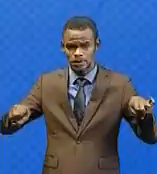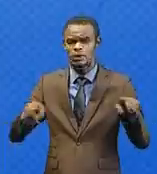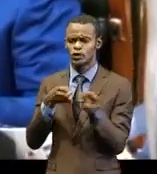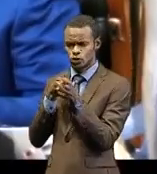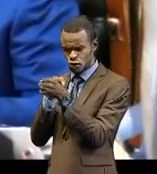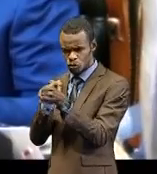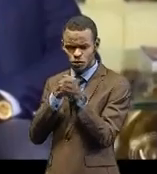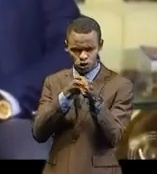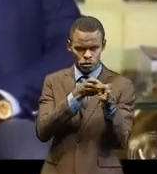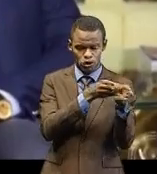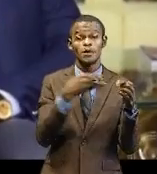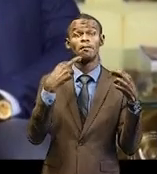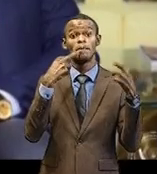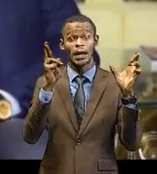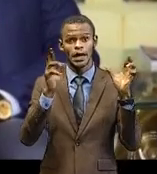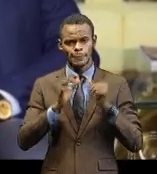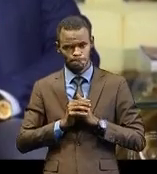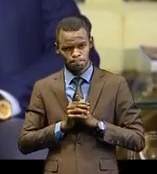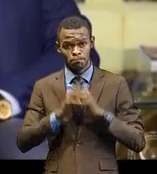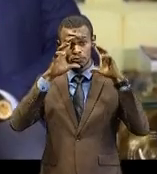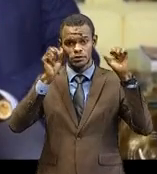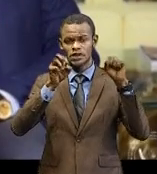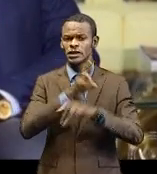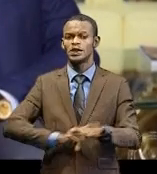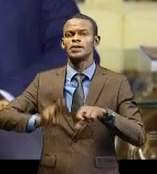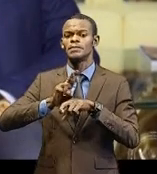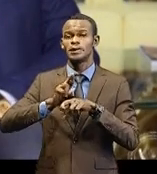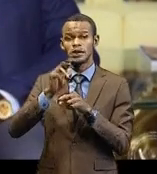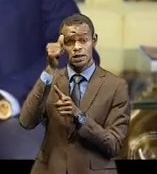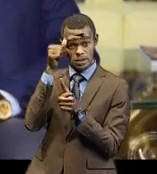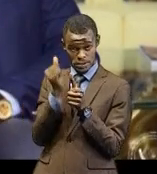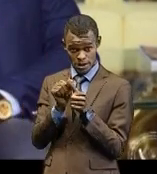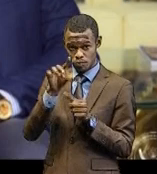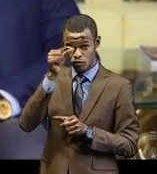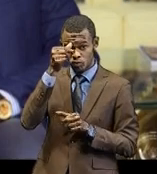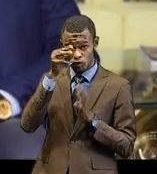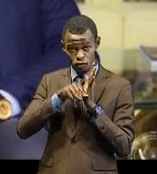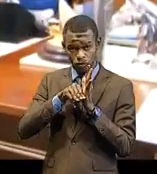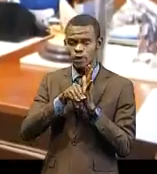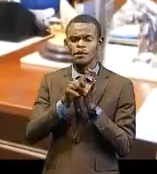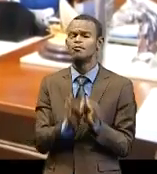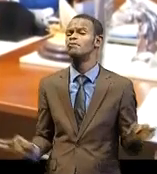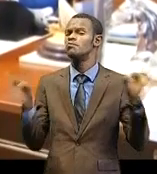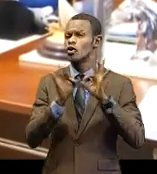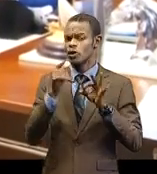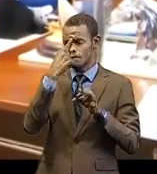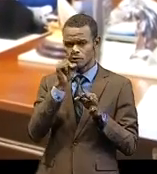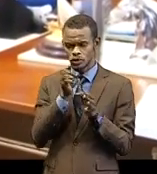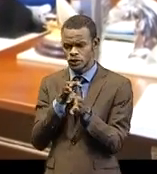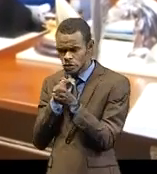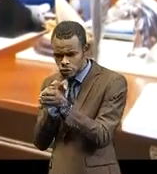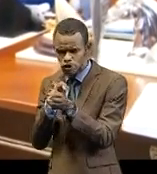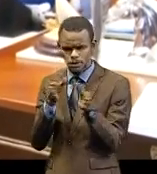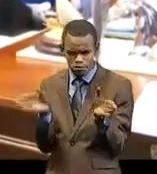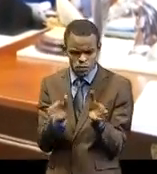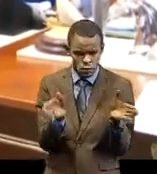République a rappelé au gouvernement l'obligation et la nécessité d'encadrer toutes les activités autour du